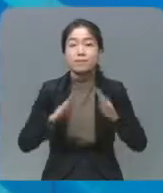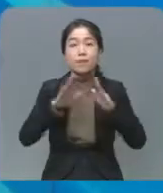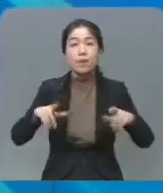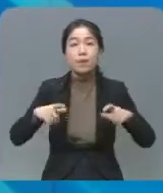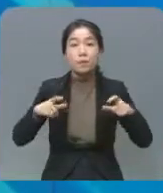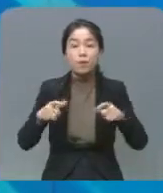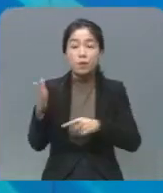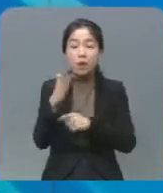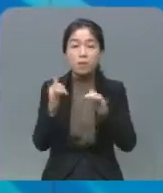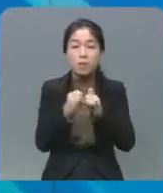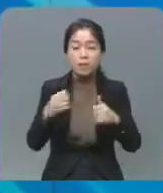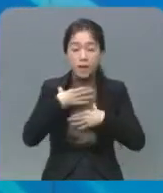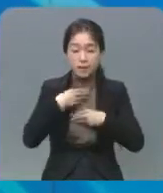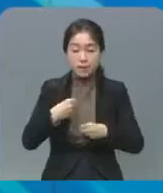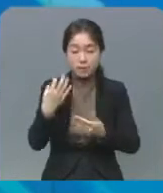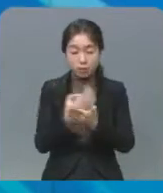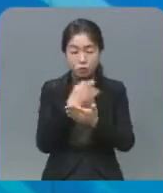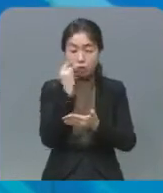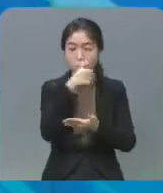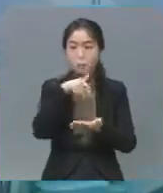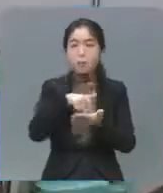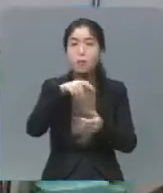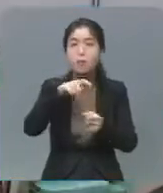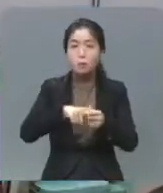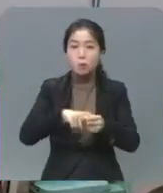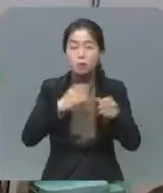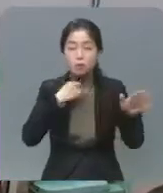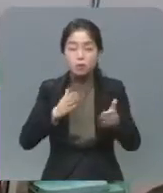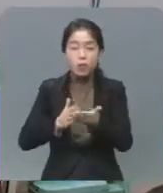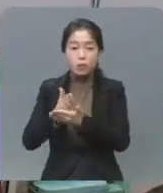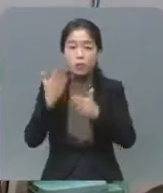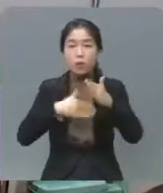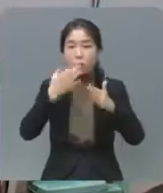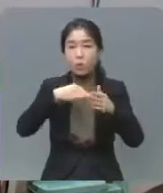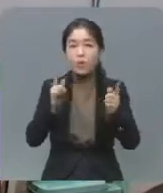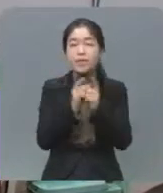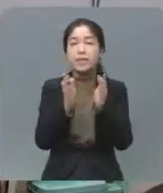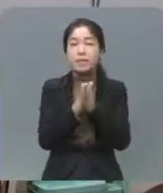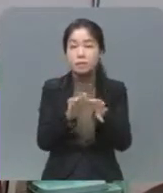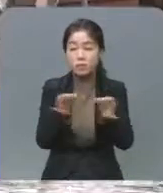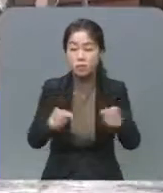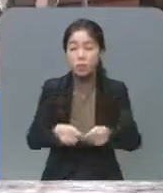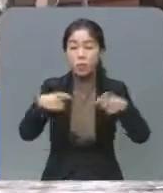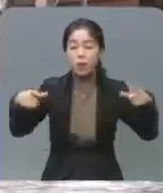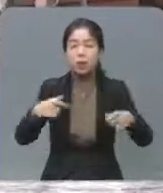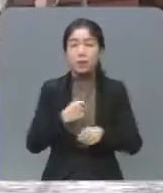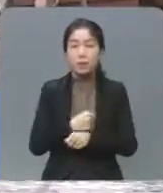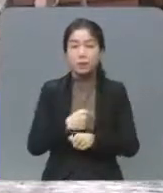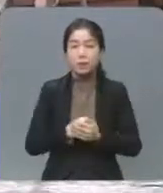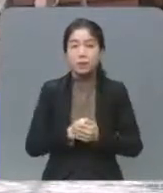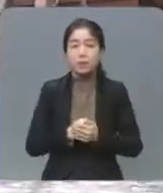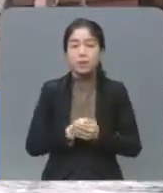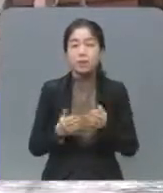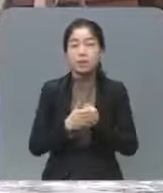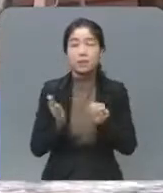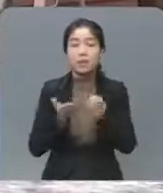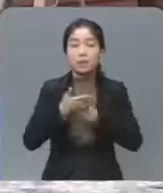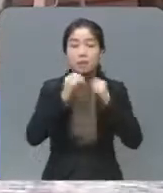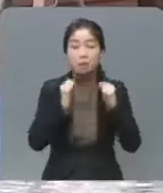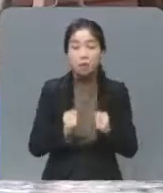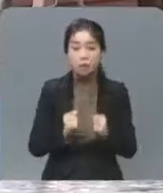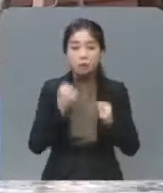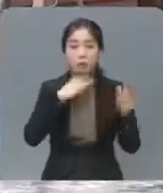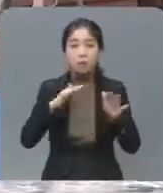전라남도가 어민들의 안정적인 소득 보장을 위해 수산 분야 공익 직불제를 확대 시행합니다. 이에 따라 섬 거주